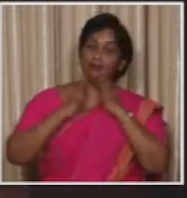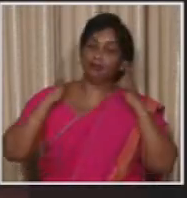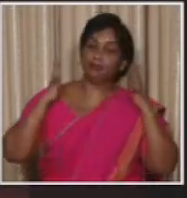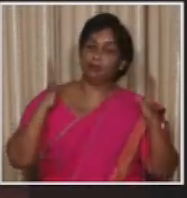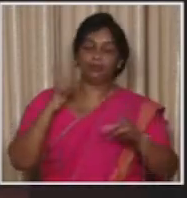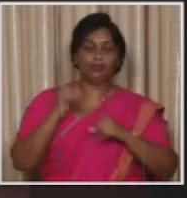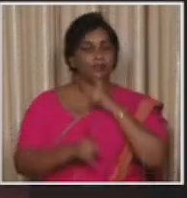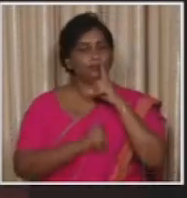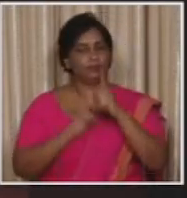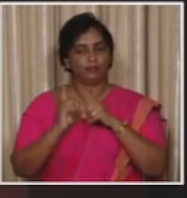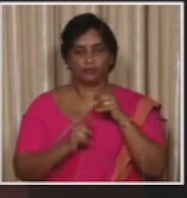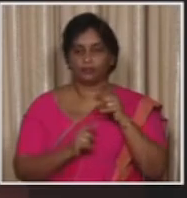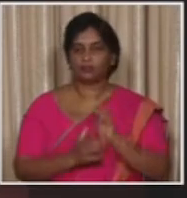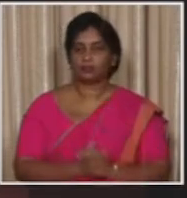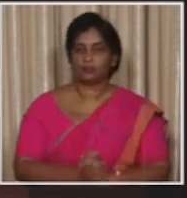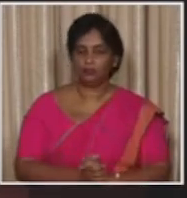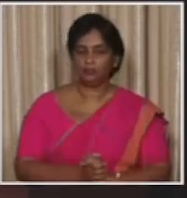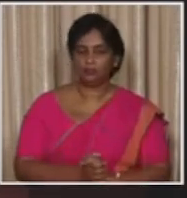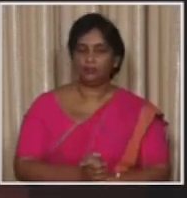කතාවක් කරනවා.